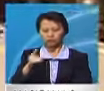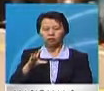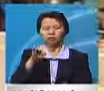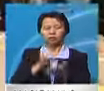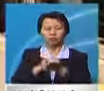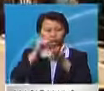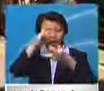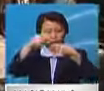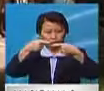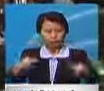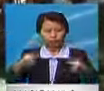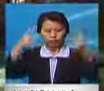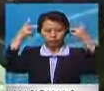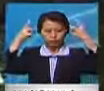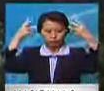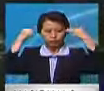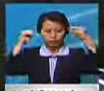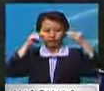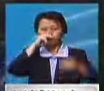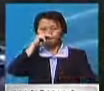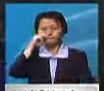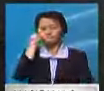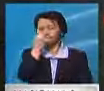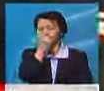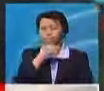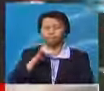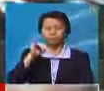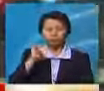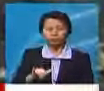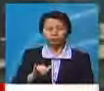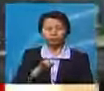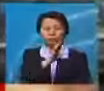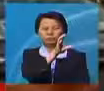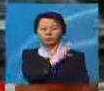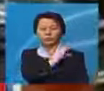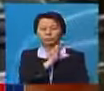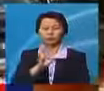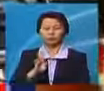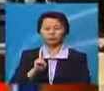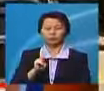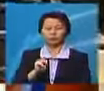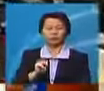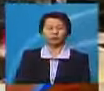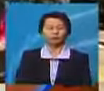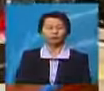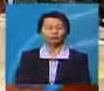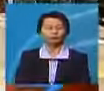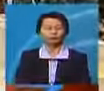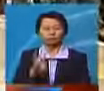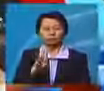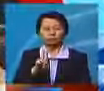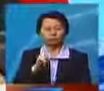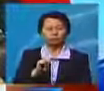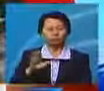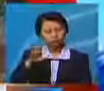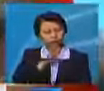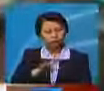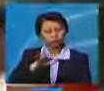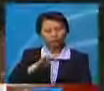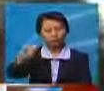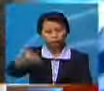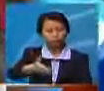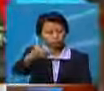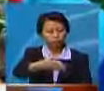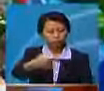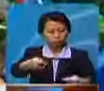itu diputuskan oleh Perdana Menteri Dato' Sri Najib Tun Razak yang juga Pengerusi Barisan Nasional. BN menjangkakan dan